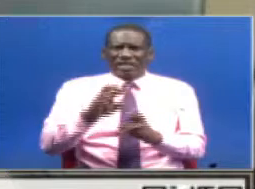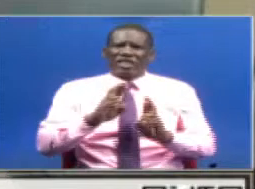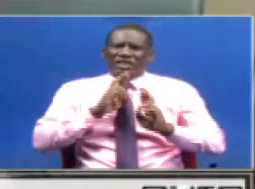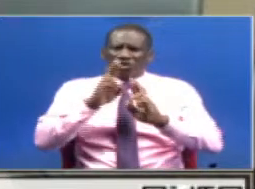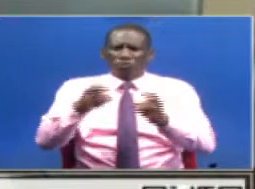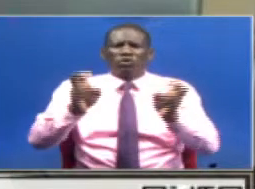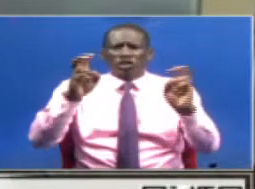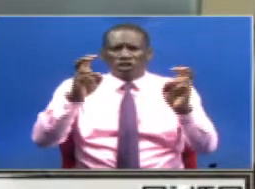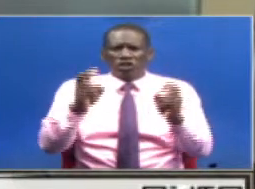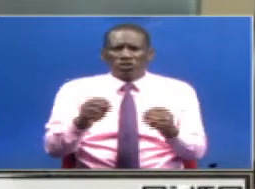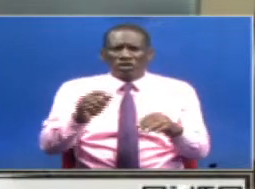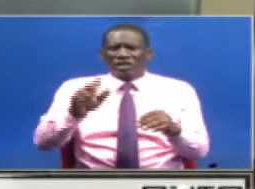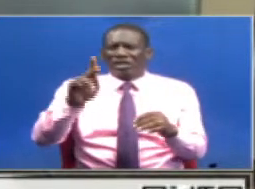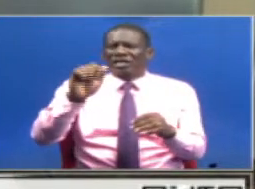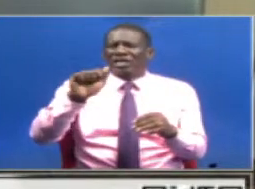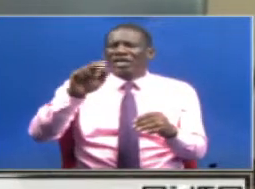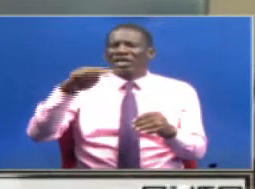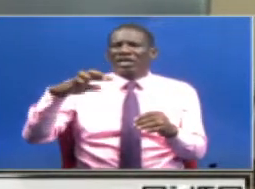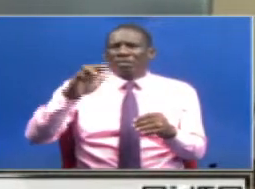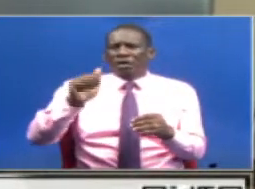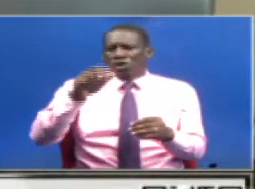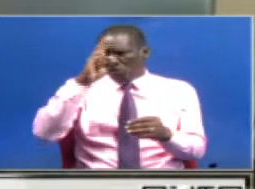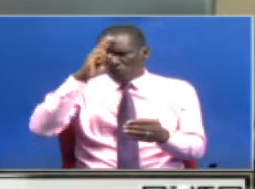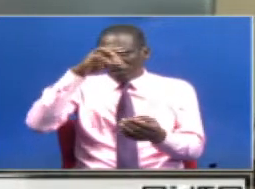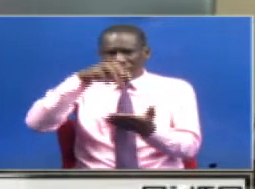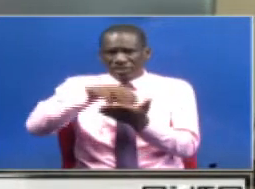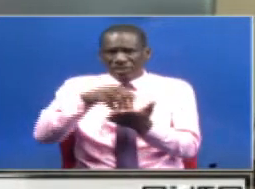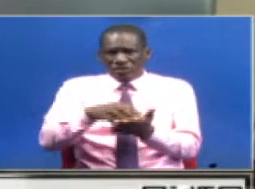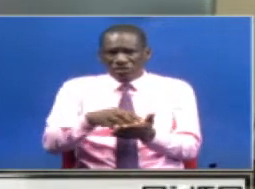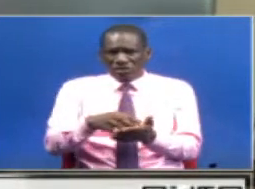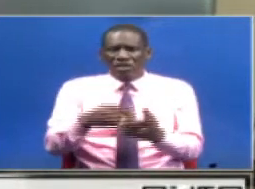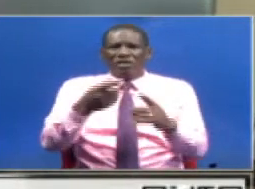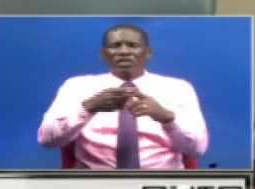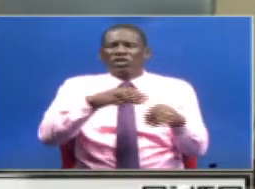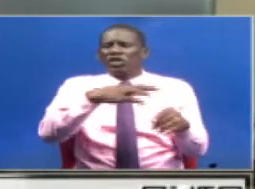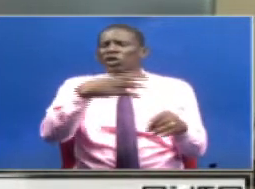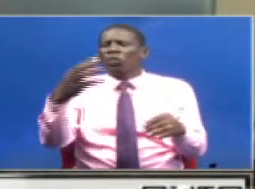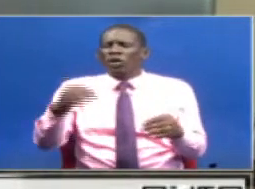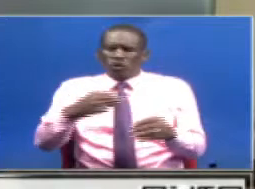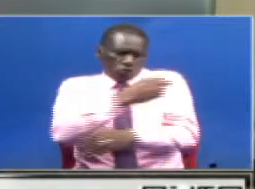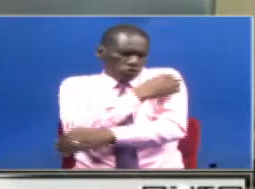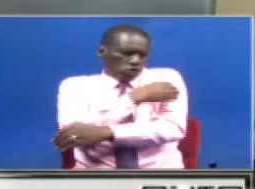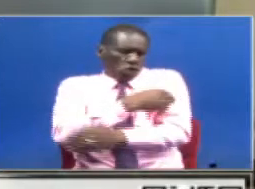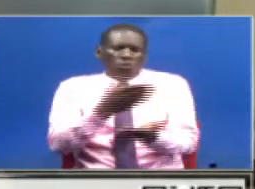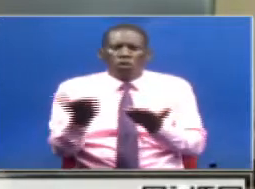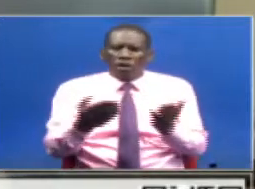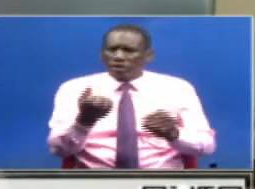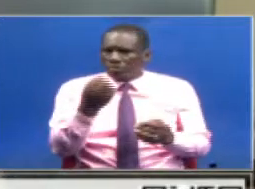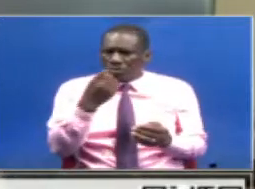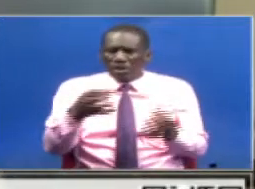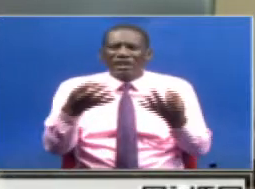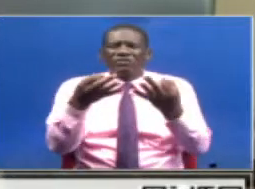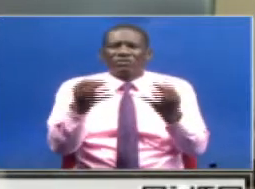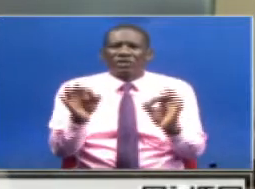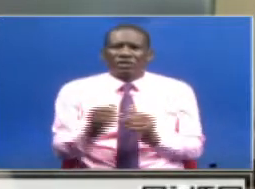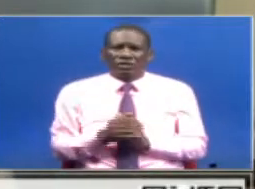matter at Kangema police station. Then they went to the hospital where she was treated and discharged.